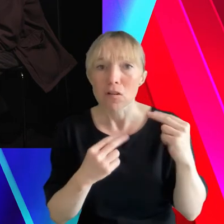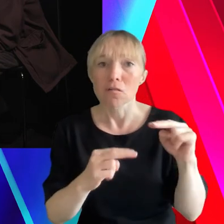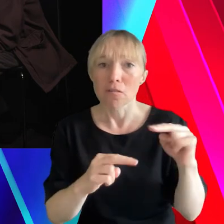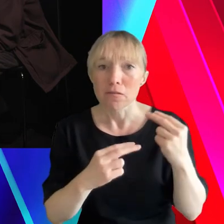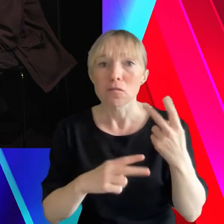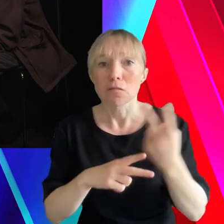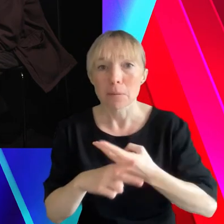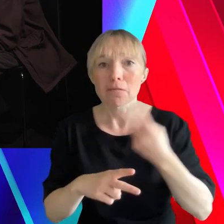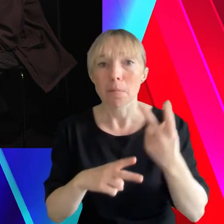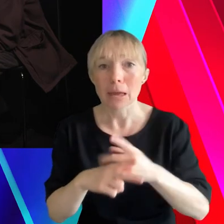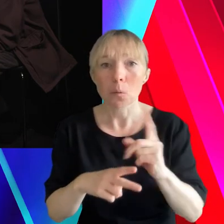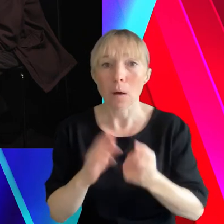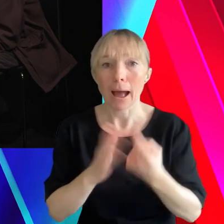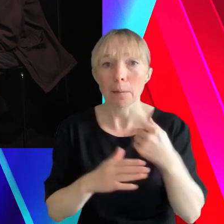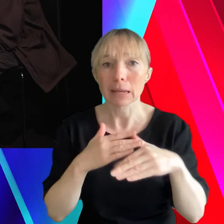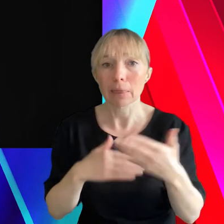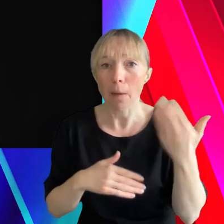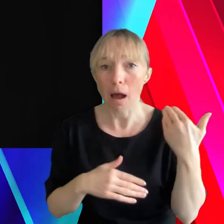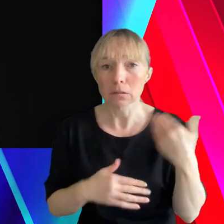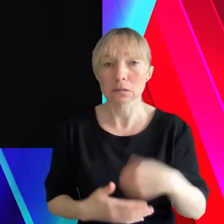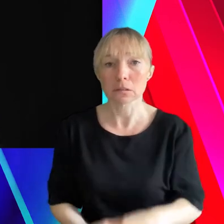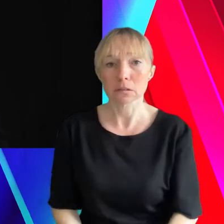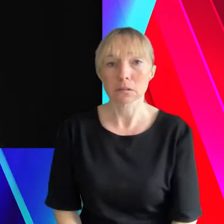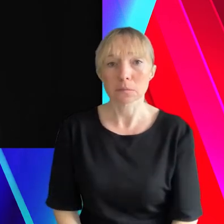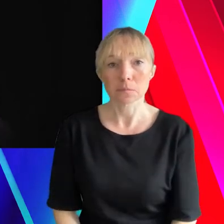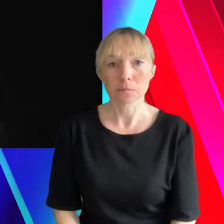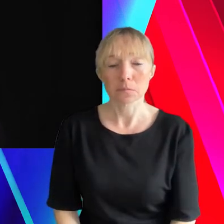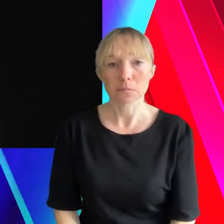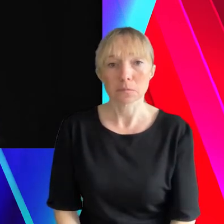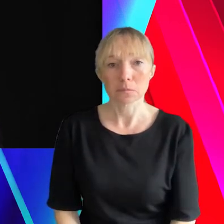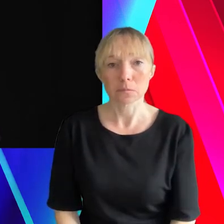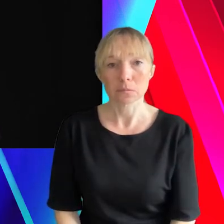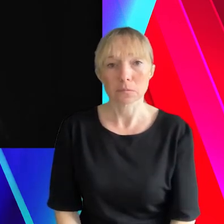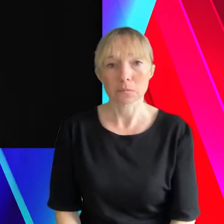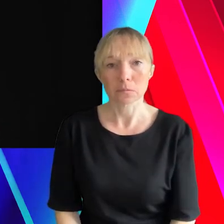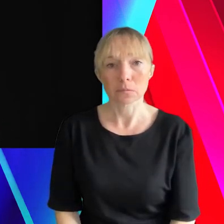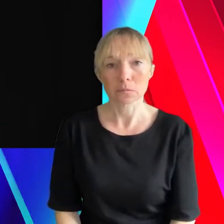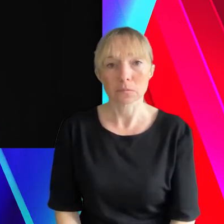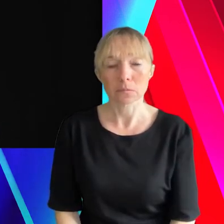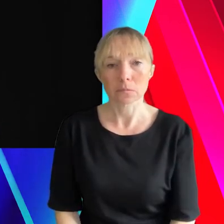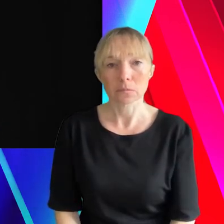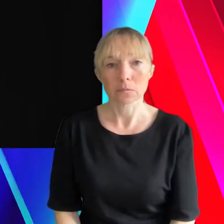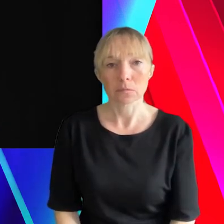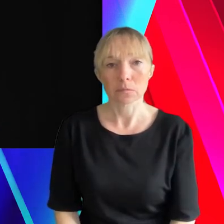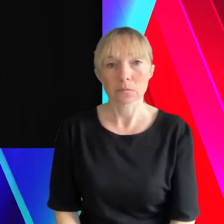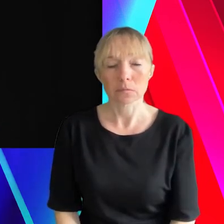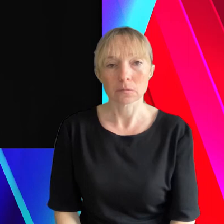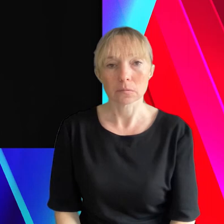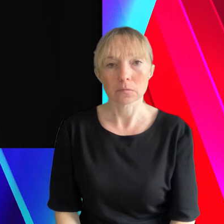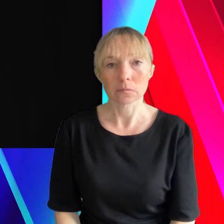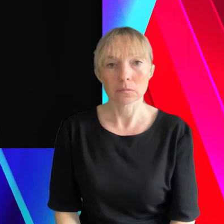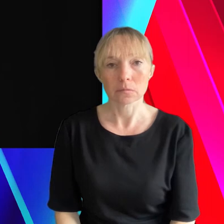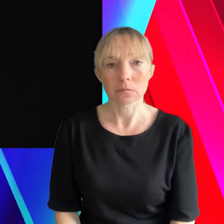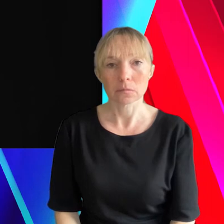in their past. انگار وضعیت یه چیزی شبیه وضعیت اون زنیه که تو کماست. همه چی انگار توی برزخ بین